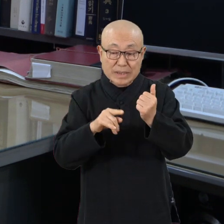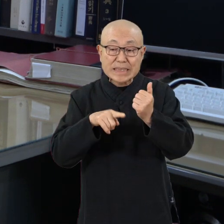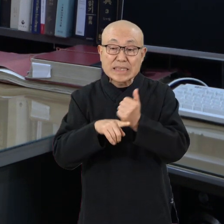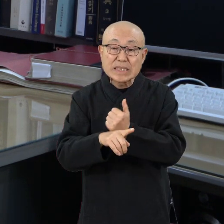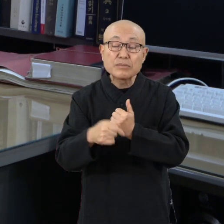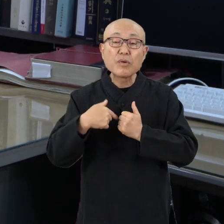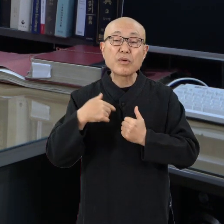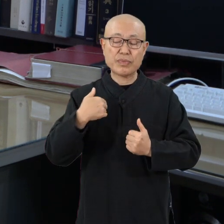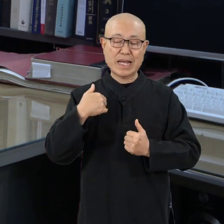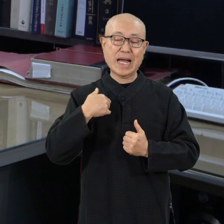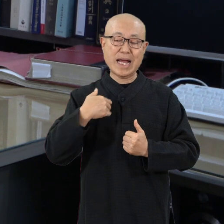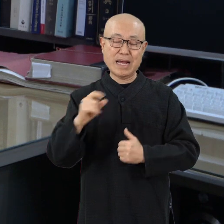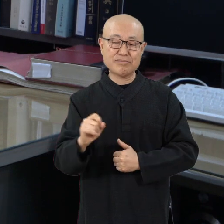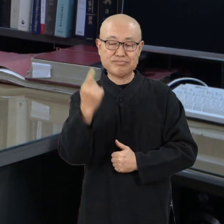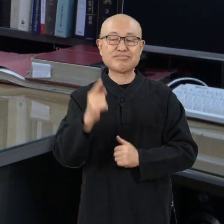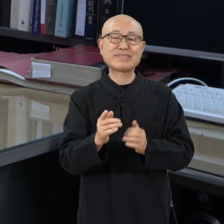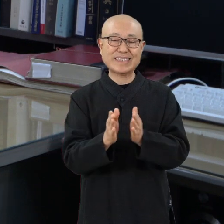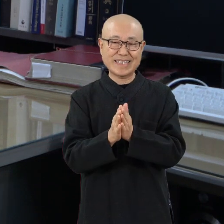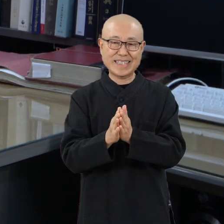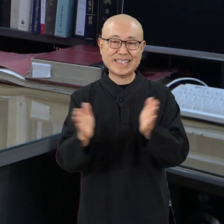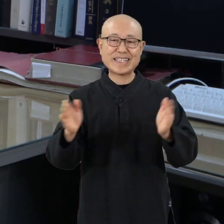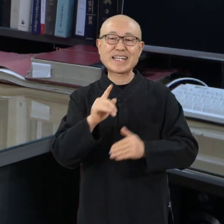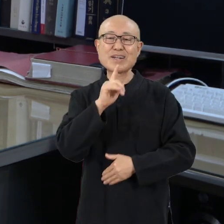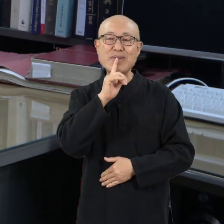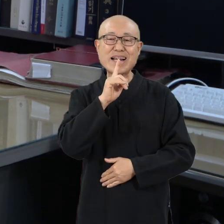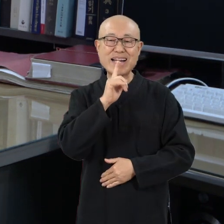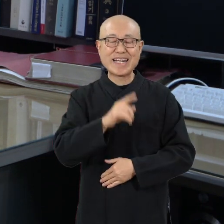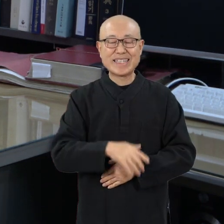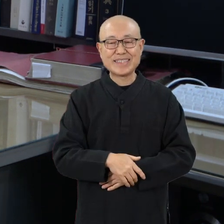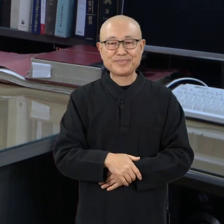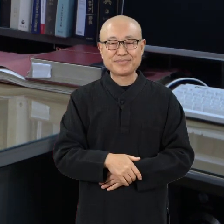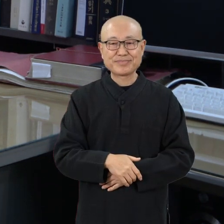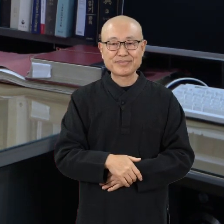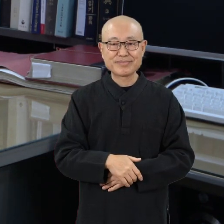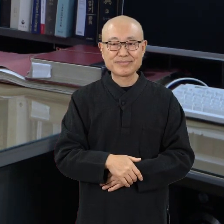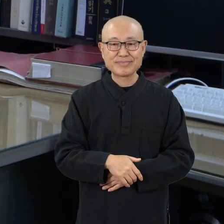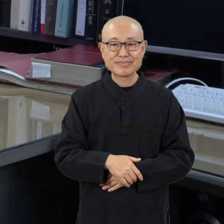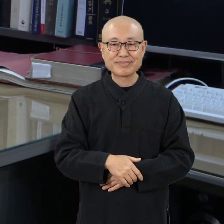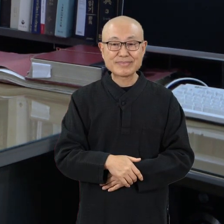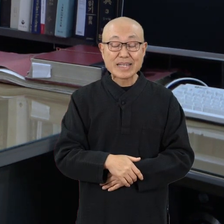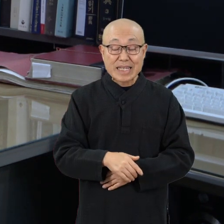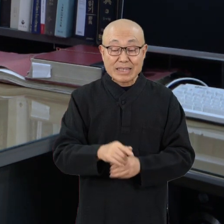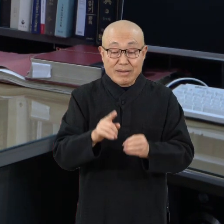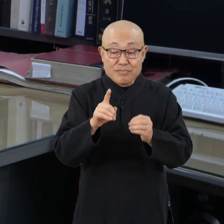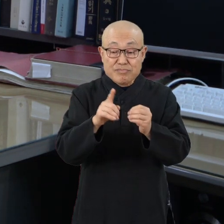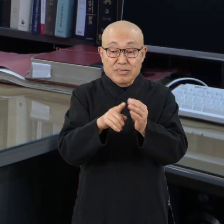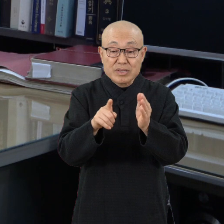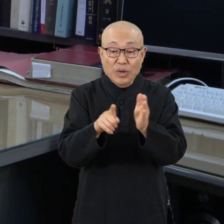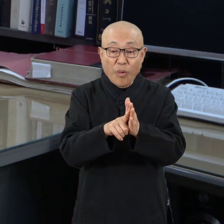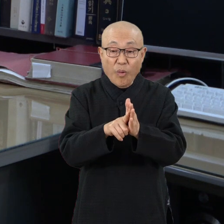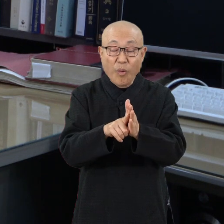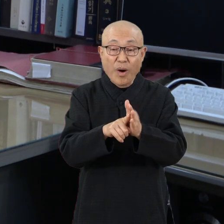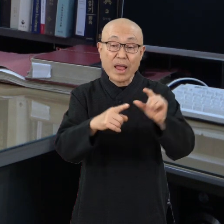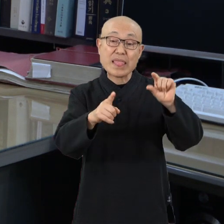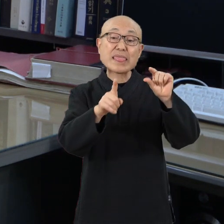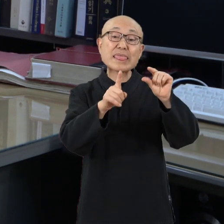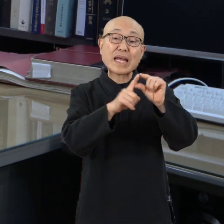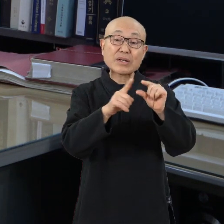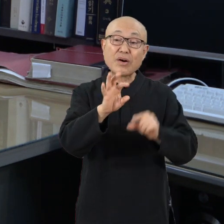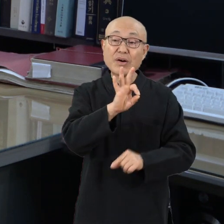원인이 나에게 있다, 이런 말씀이고요. 이런 것을 불교에서는 인과의 법칙이라